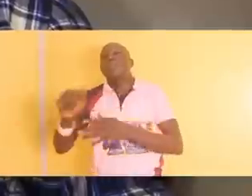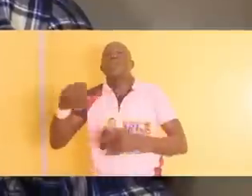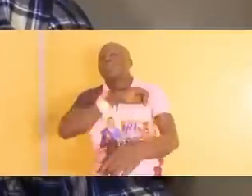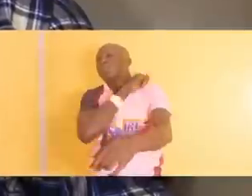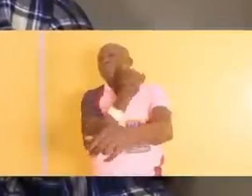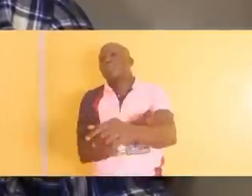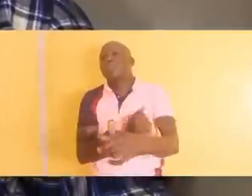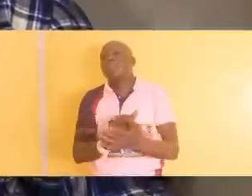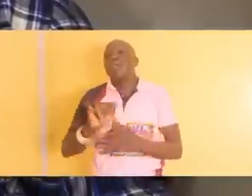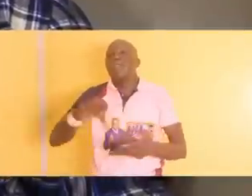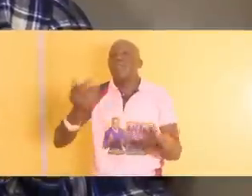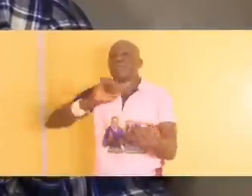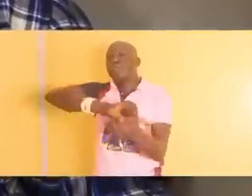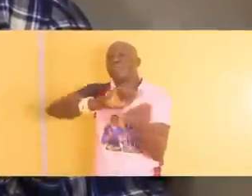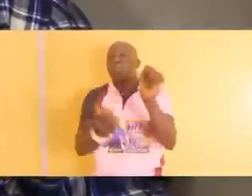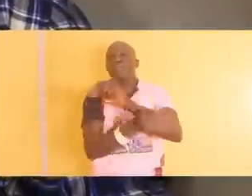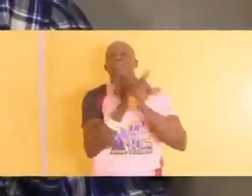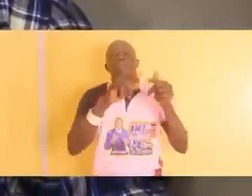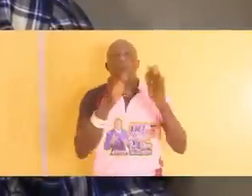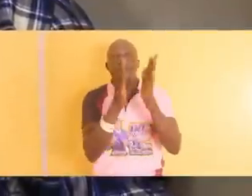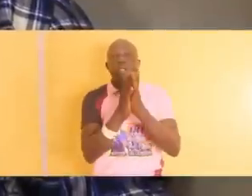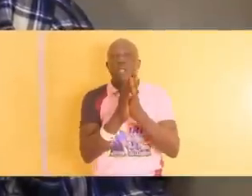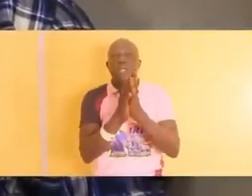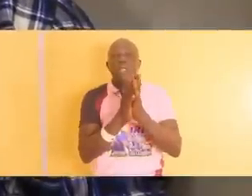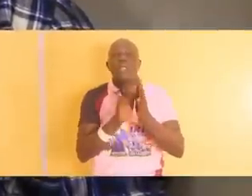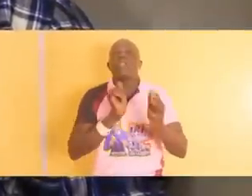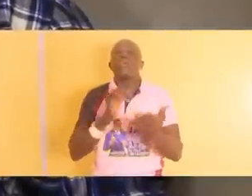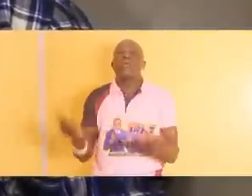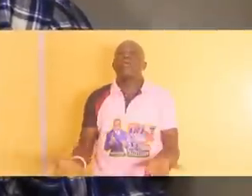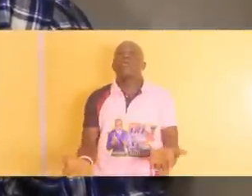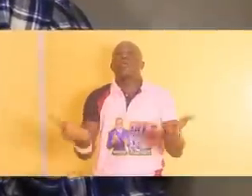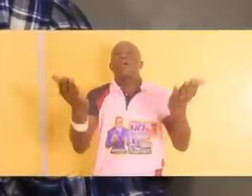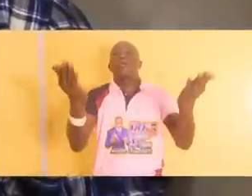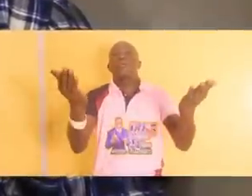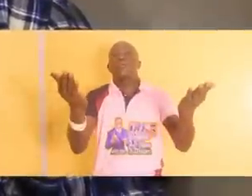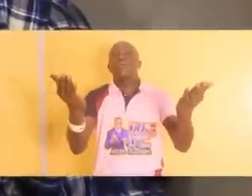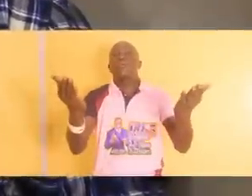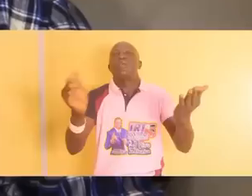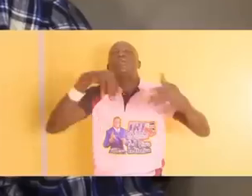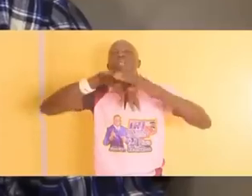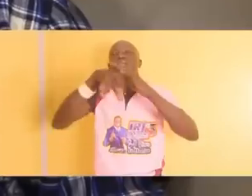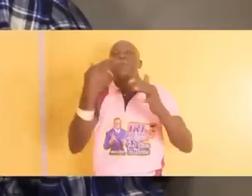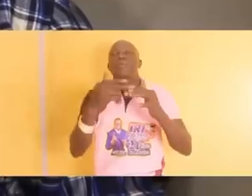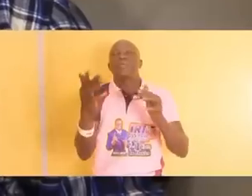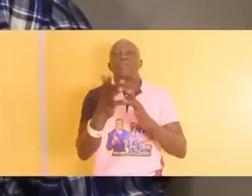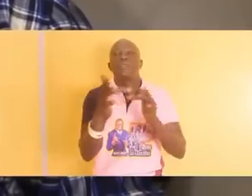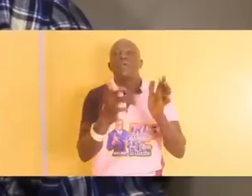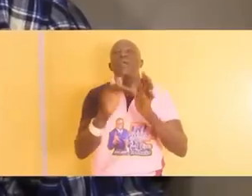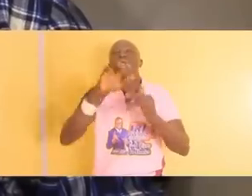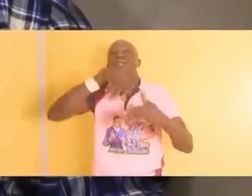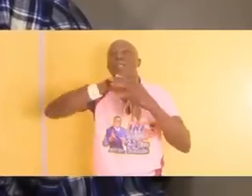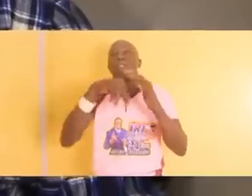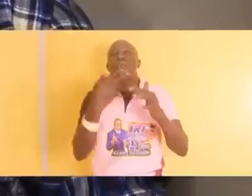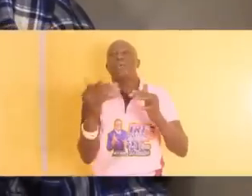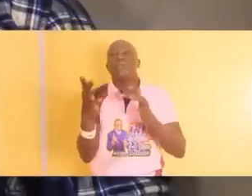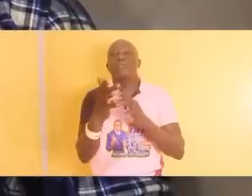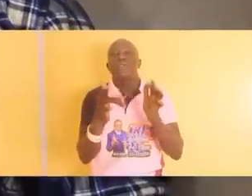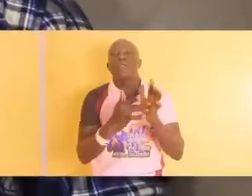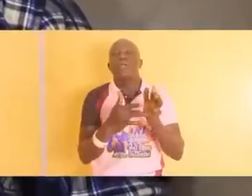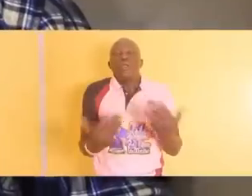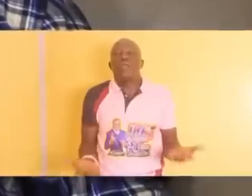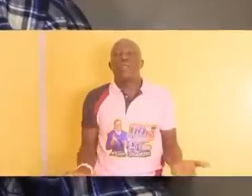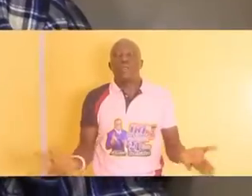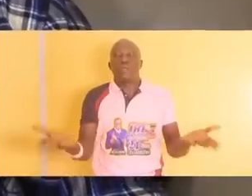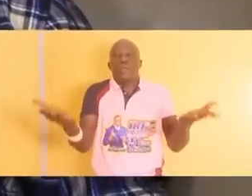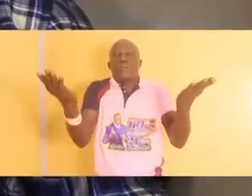asẹ́ni ó máa kéje sábìá ó máa gbé ọwọ́ sọ̀kì àkùrọ̀bayà ọba tí ó lè kárí ẹgbẹ́